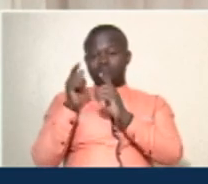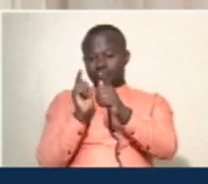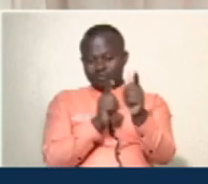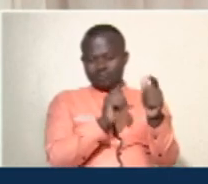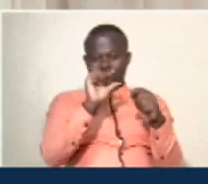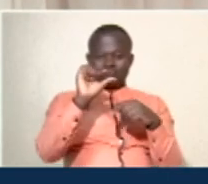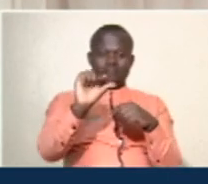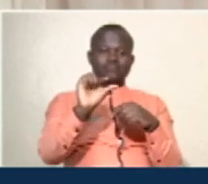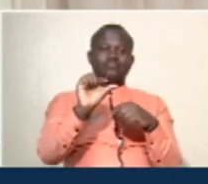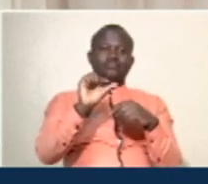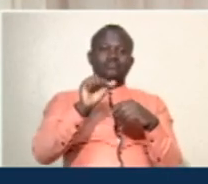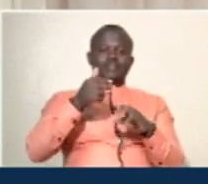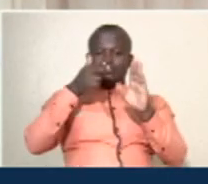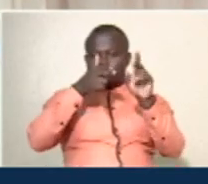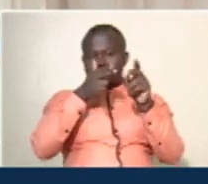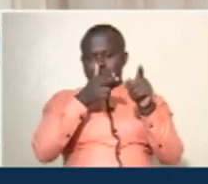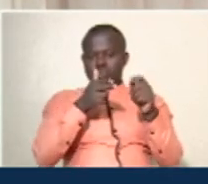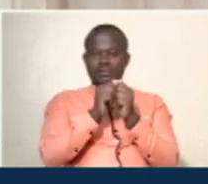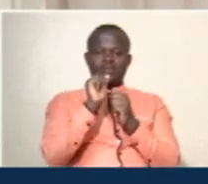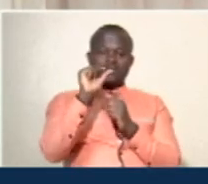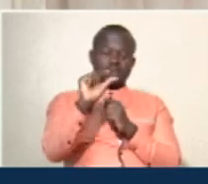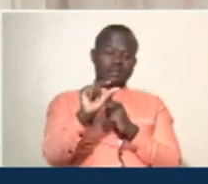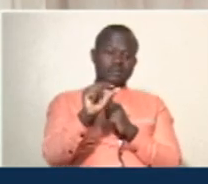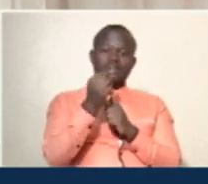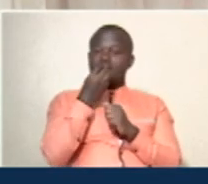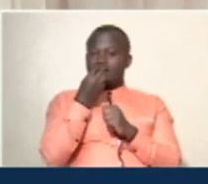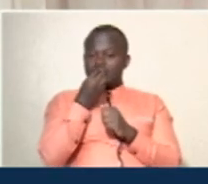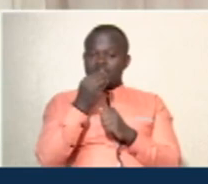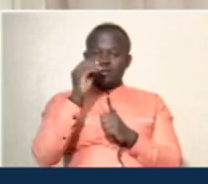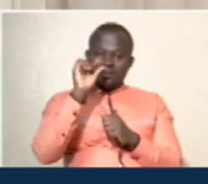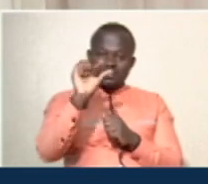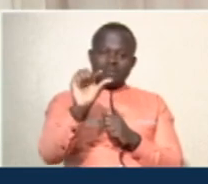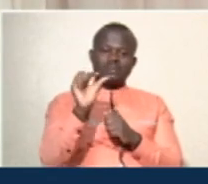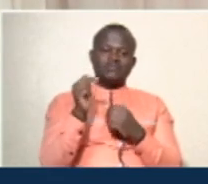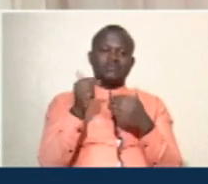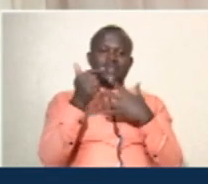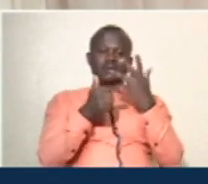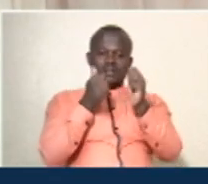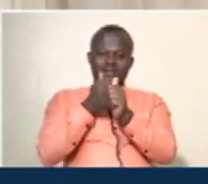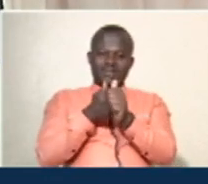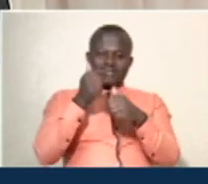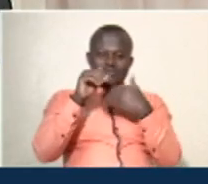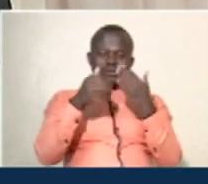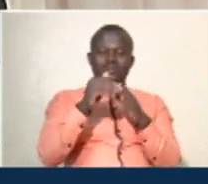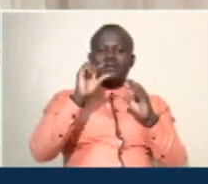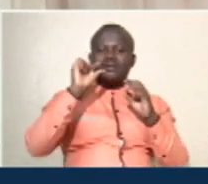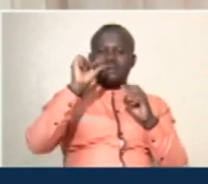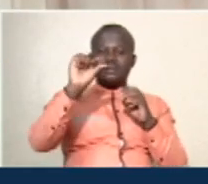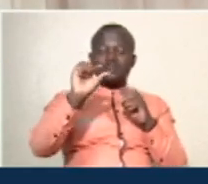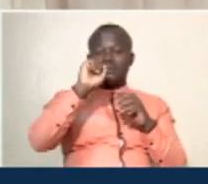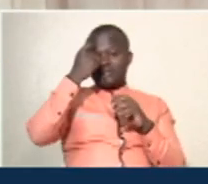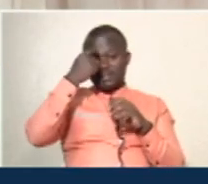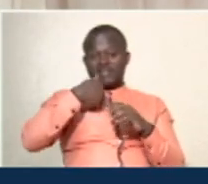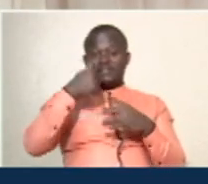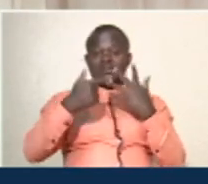ari make, ari imbunda zabaga ari nkeya, ari ibiryo byabaga ari bike, buri kintu cyose cyabaga ari gikeya, leta